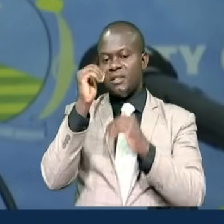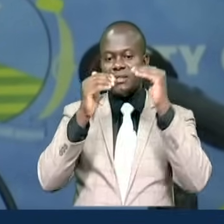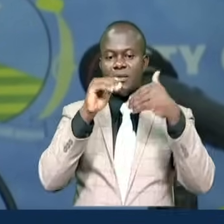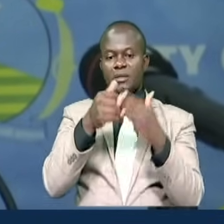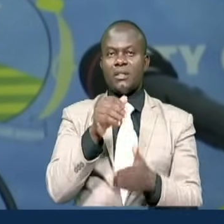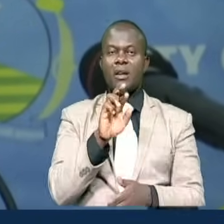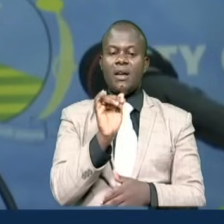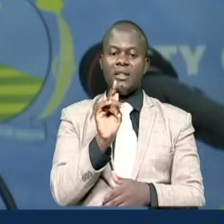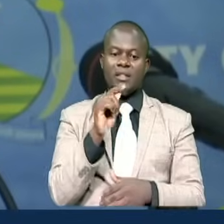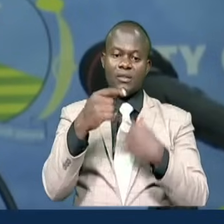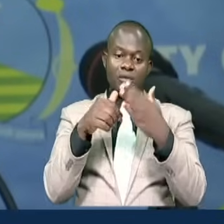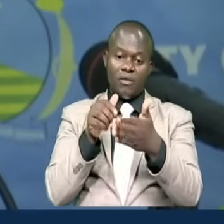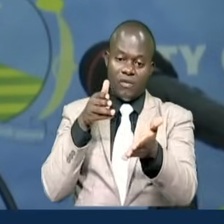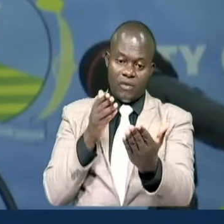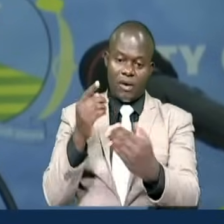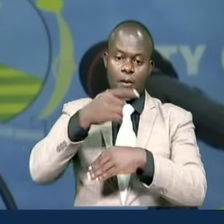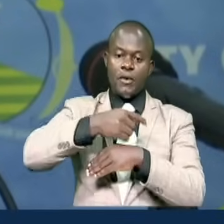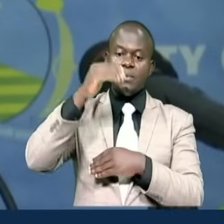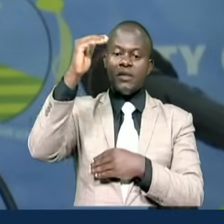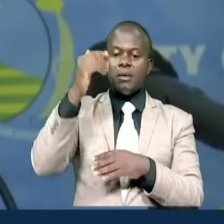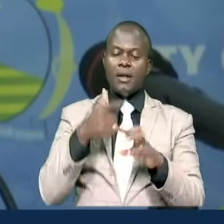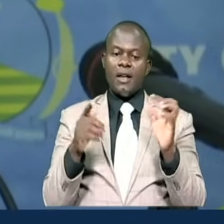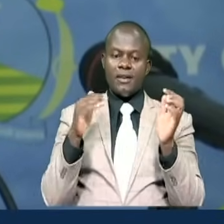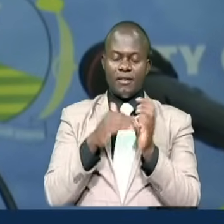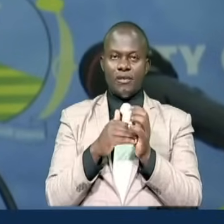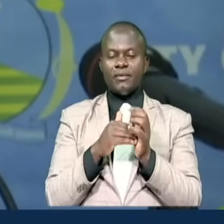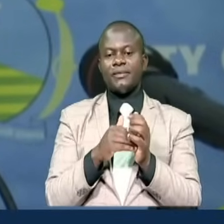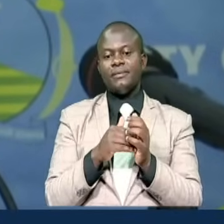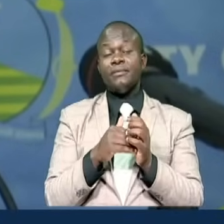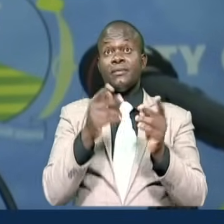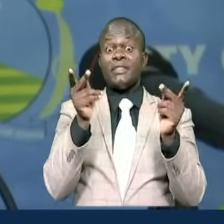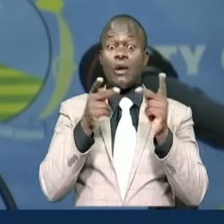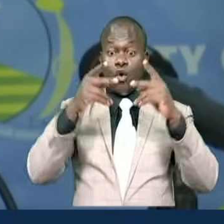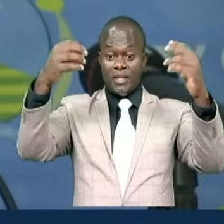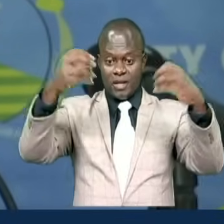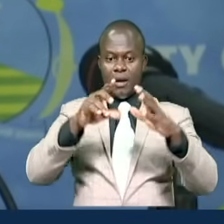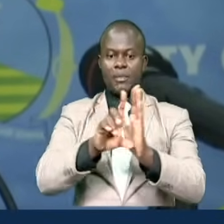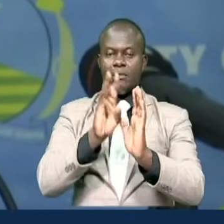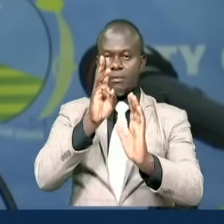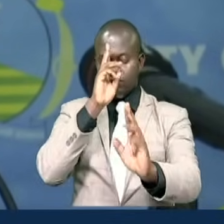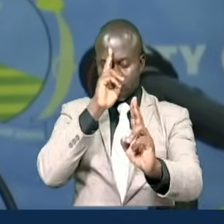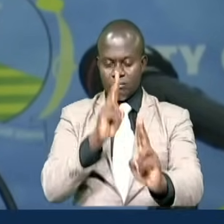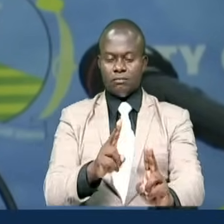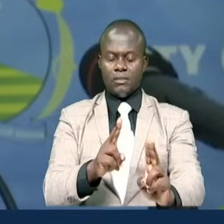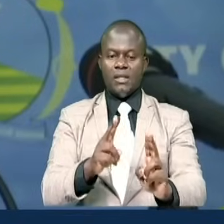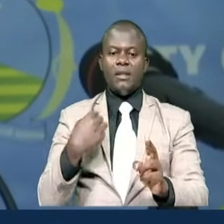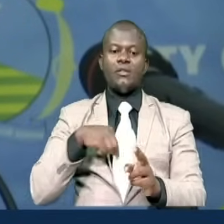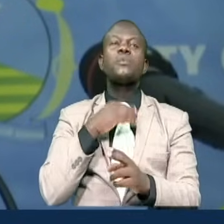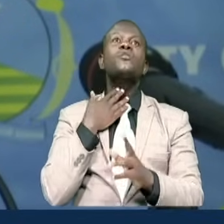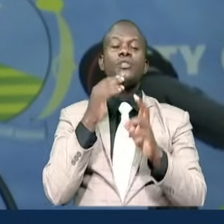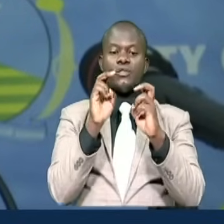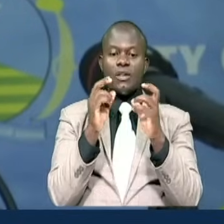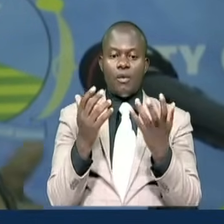nkarika tuzakomeza gukurikirana muri iyi minsi mikuru kandi ko aboho bizagaragara amategeko azubahirizwa turifuza ko mu